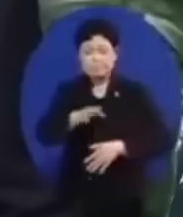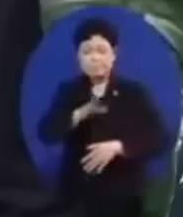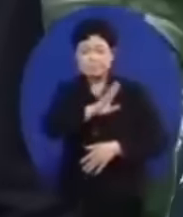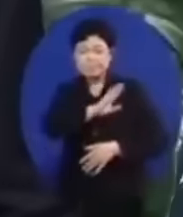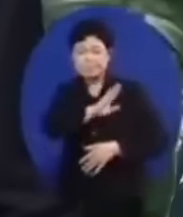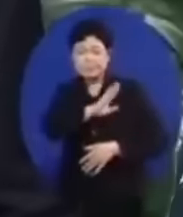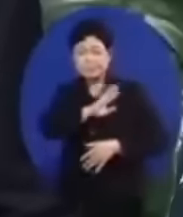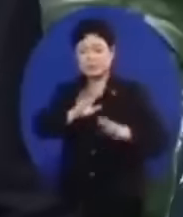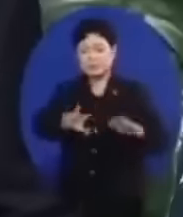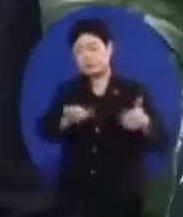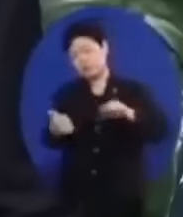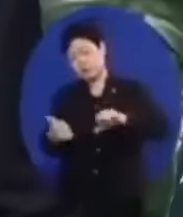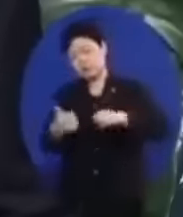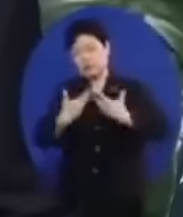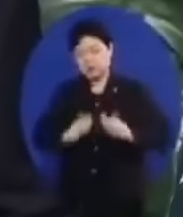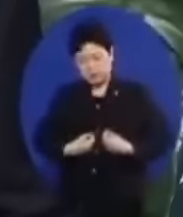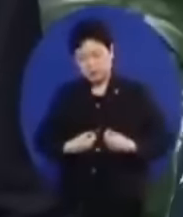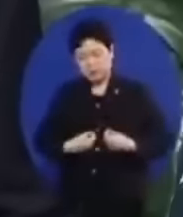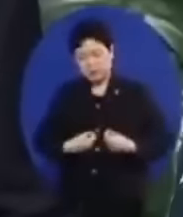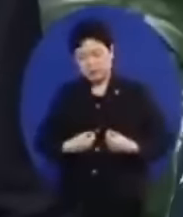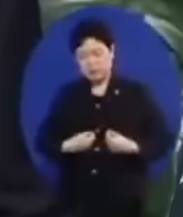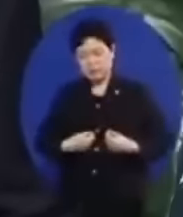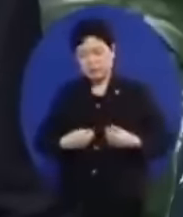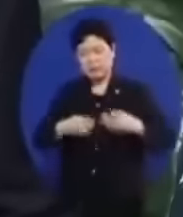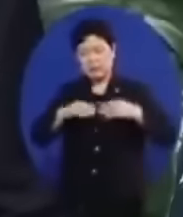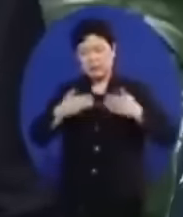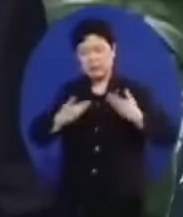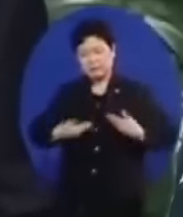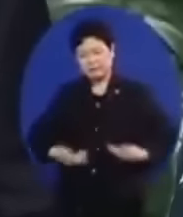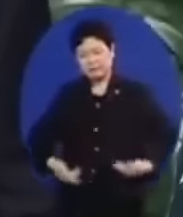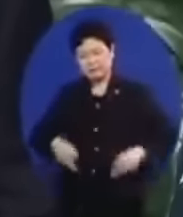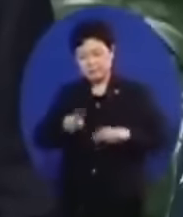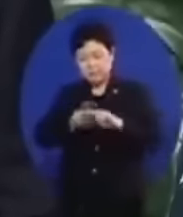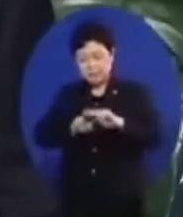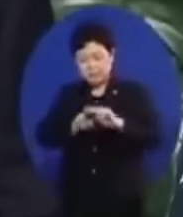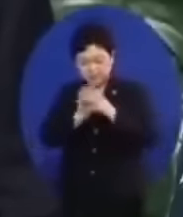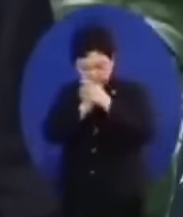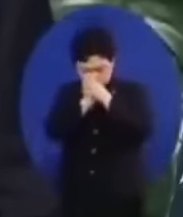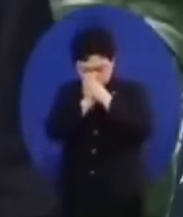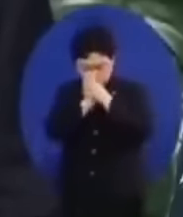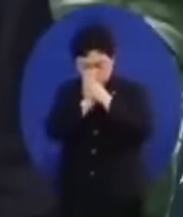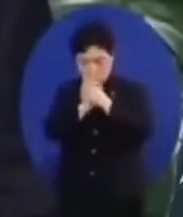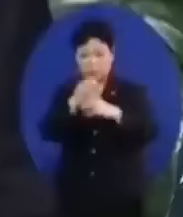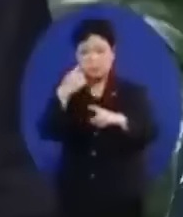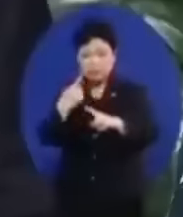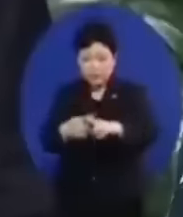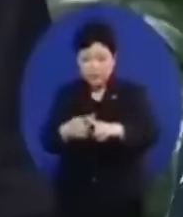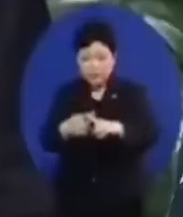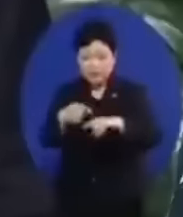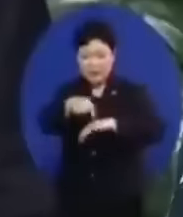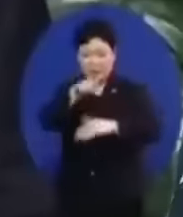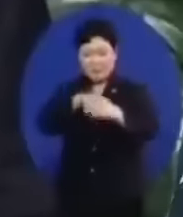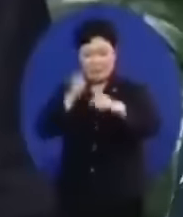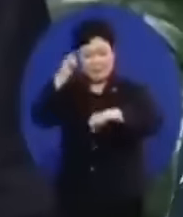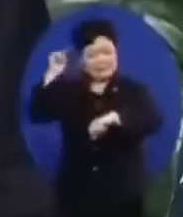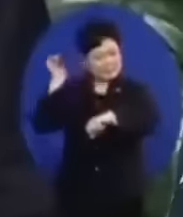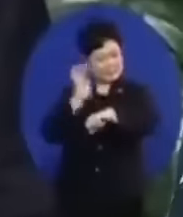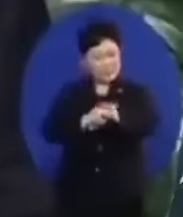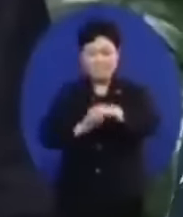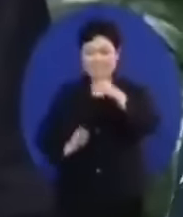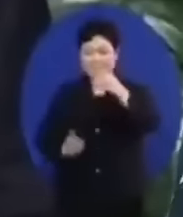그는 죽었다고 생각하고 절망하며 가만히 앉아서 기도를 드리는데 마음에 지혜가